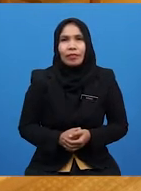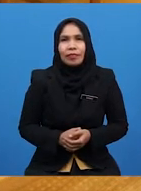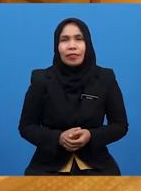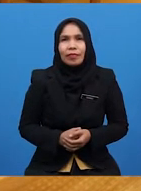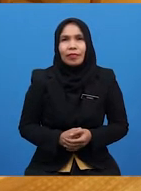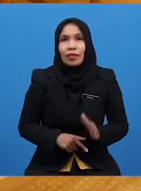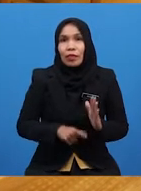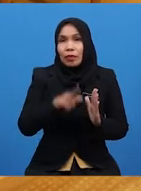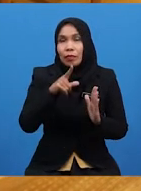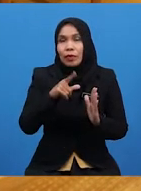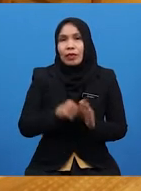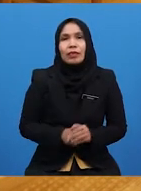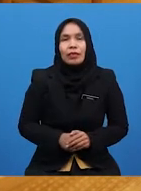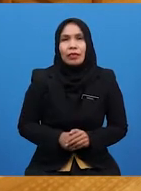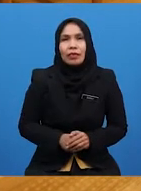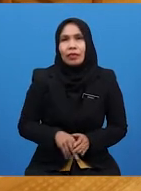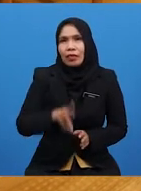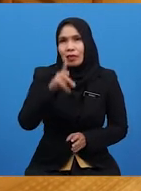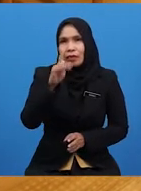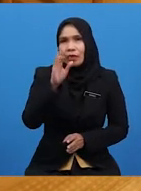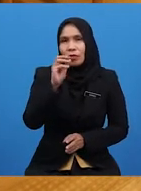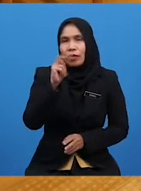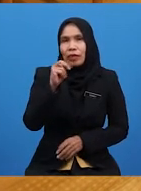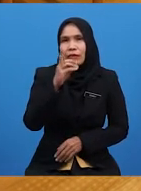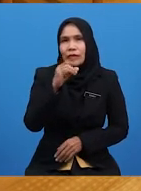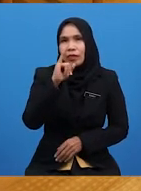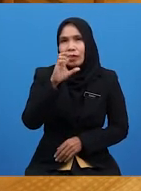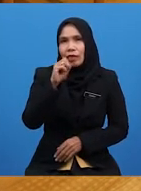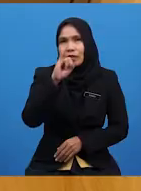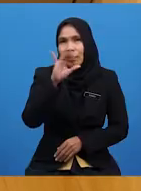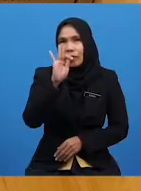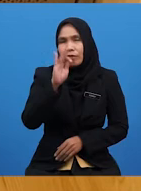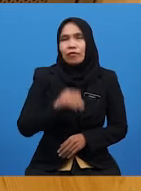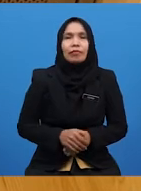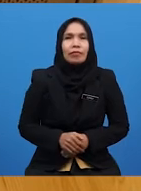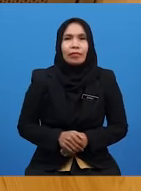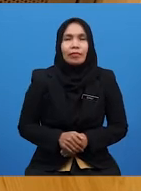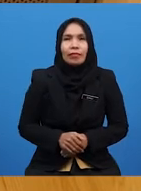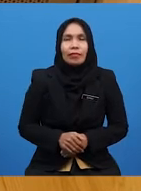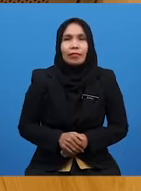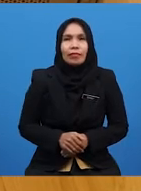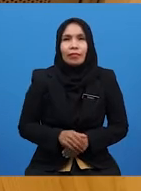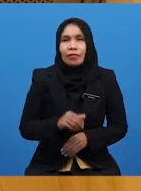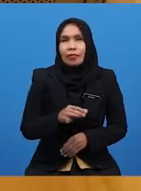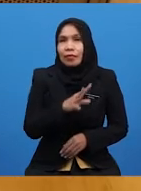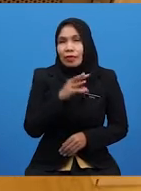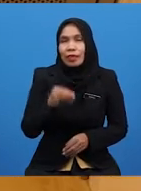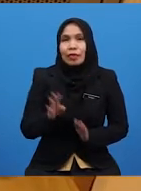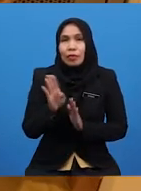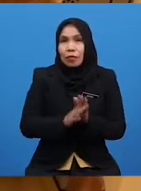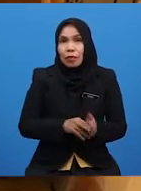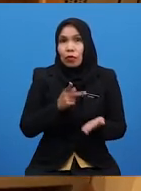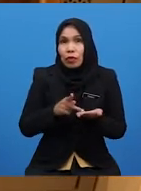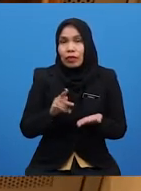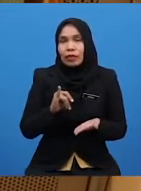dan berkualiti untuk didiami bukan sahaja menepati ciri-ciri ruang kediaman yang selesai